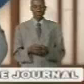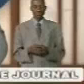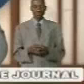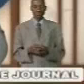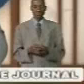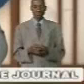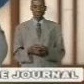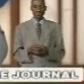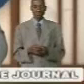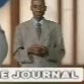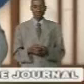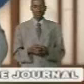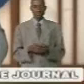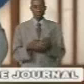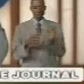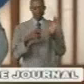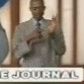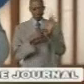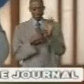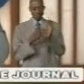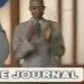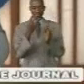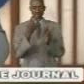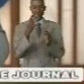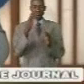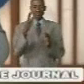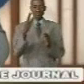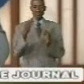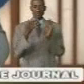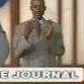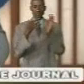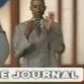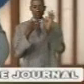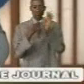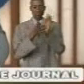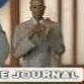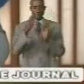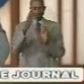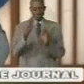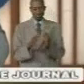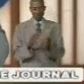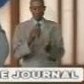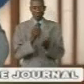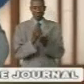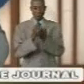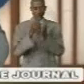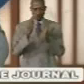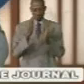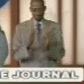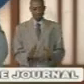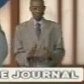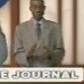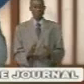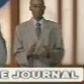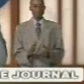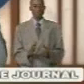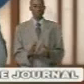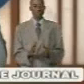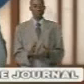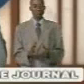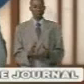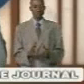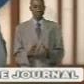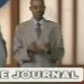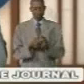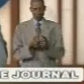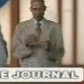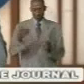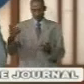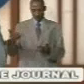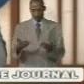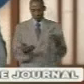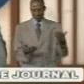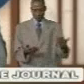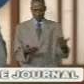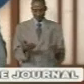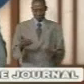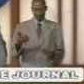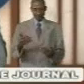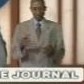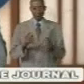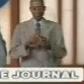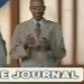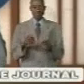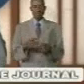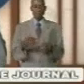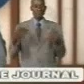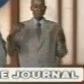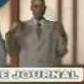8h30, les ambassadeurs de la République démocratique du Congo accrédités auprès des États membres et invités de marque. Les chefs de